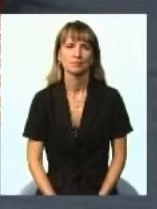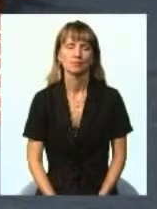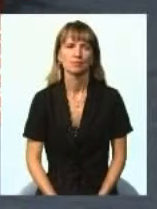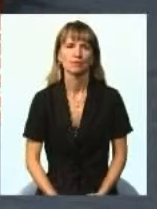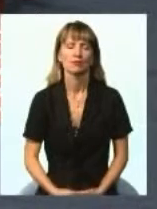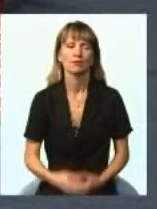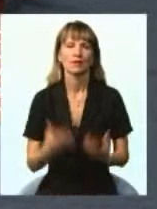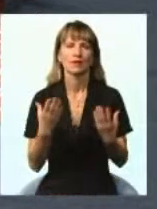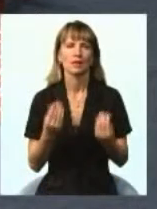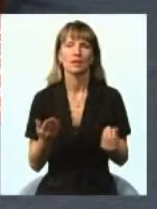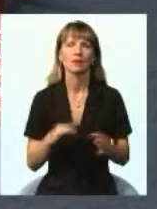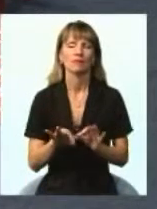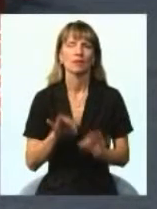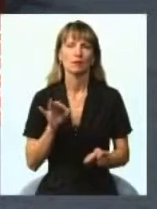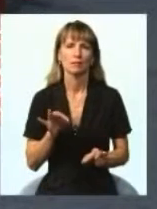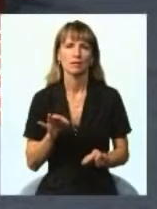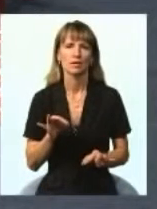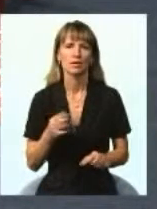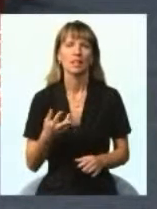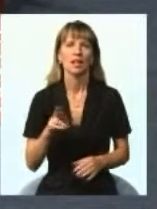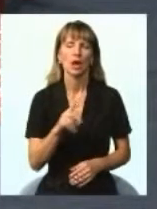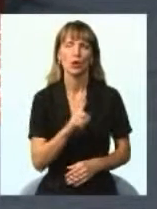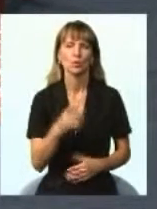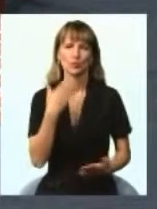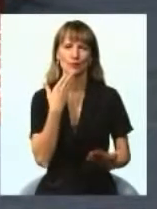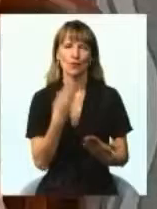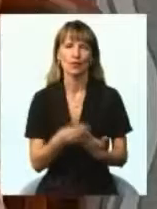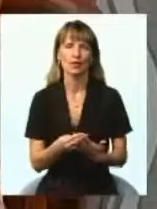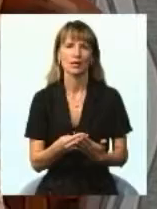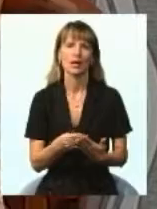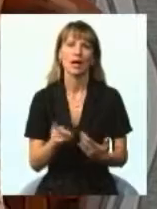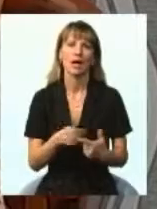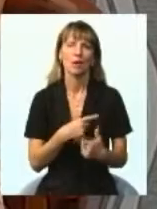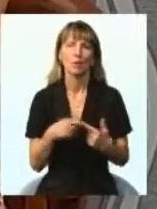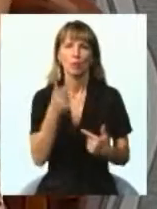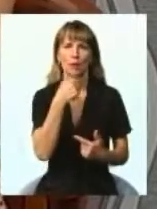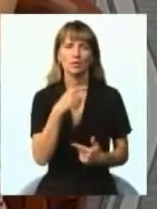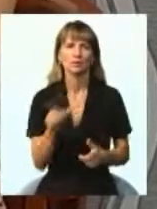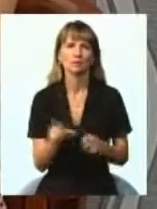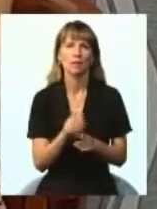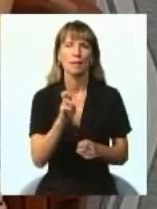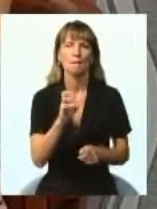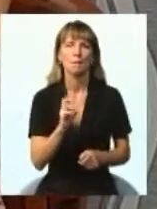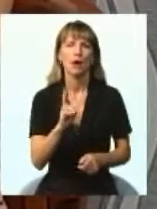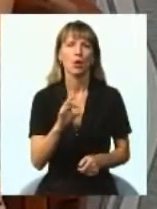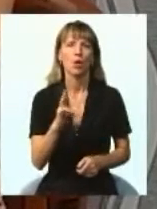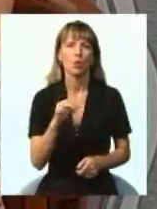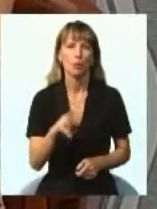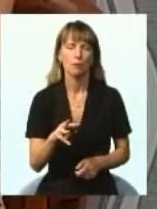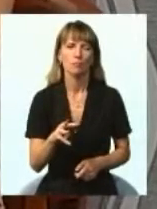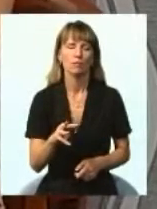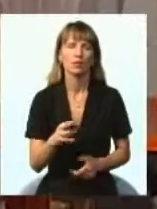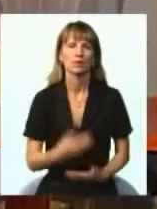Деякі види, вони як для кожного своє. Або морозиво з беконом. Чому? Ріжки з беконом, мабуть,